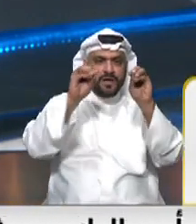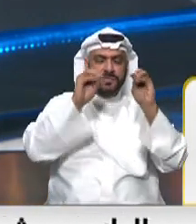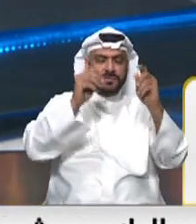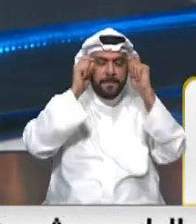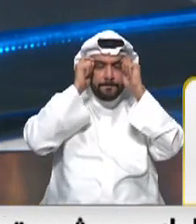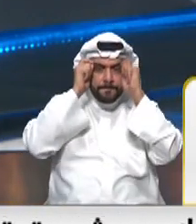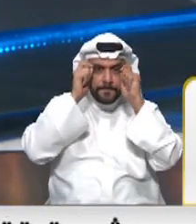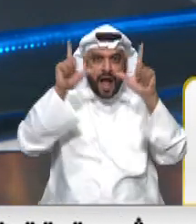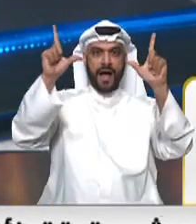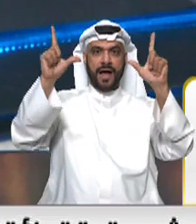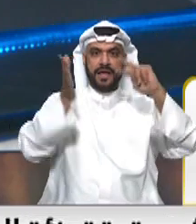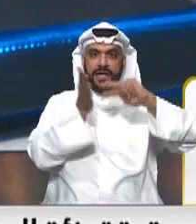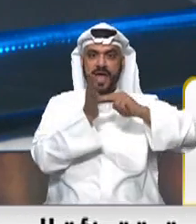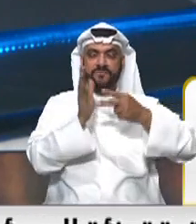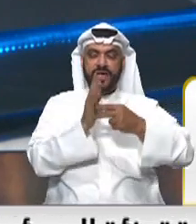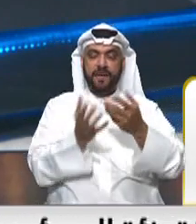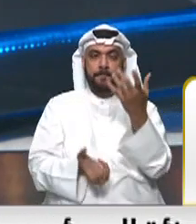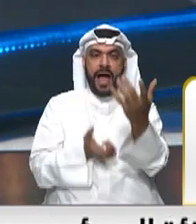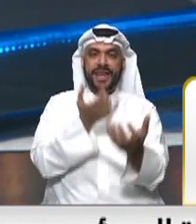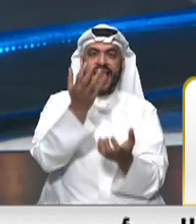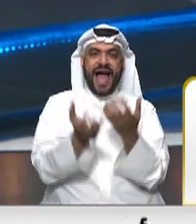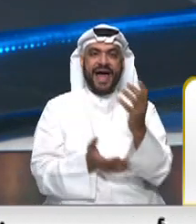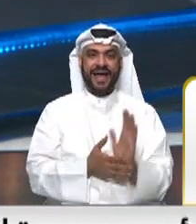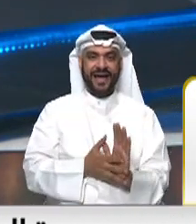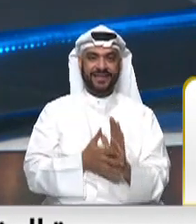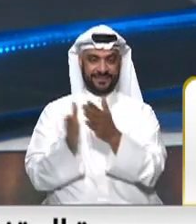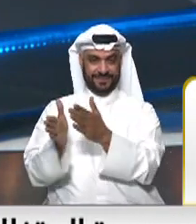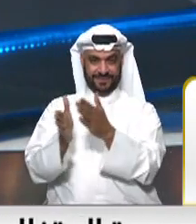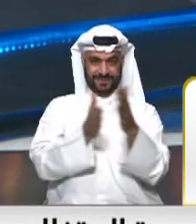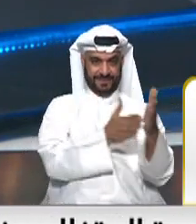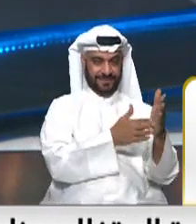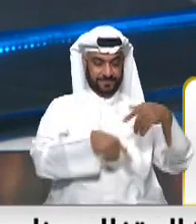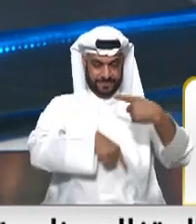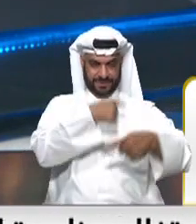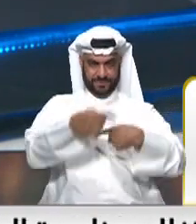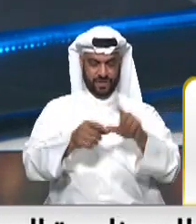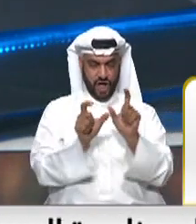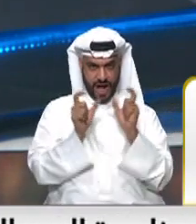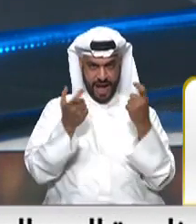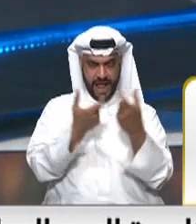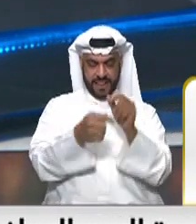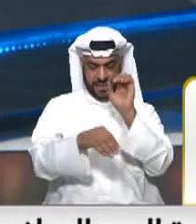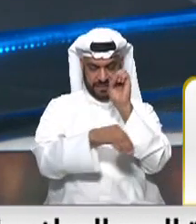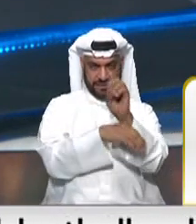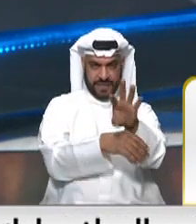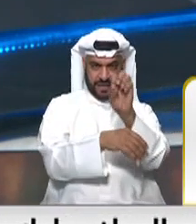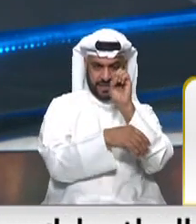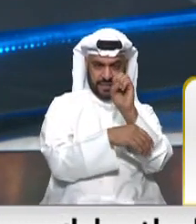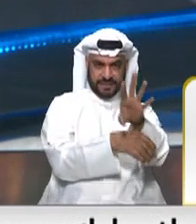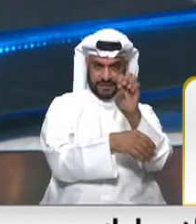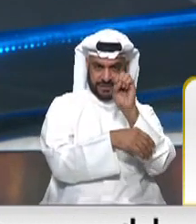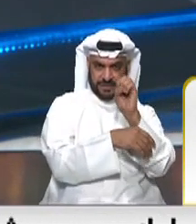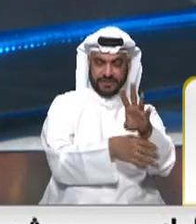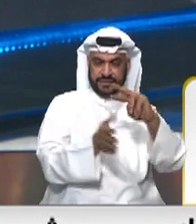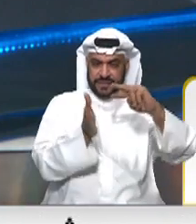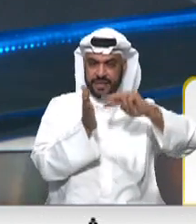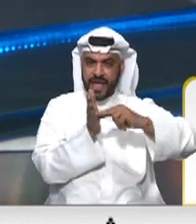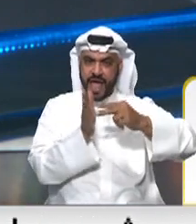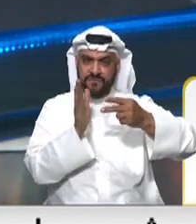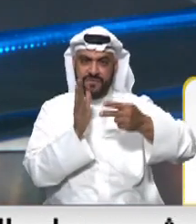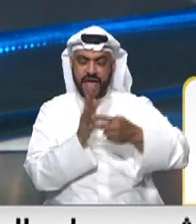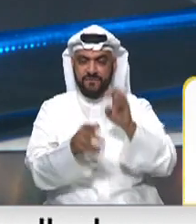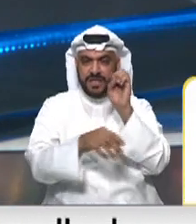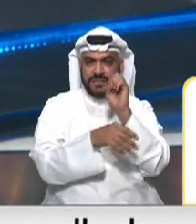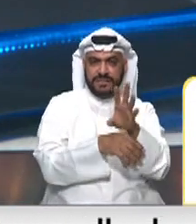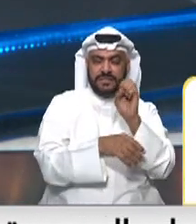بشان التعامل مع الحرائق نعم تستمر هذه الندوات خلال فتره الصيف بين الجهات العسكريه كافه والوزارات